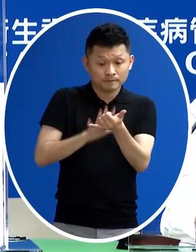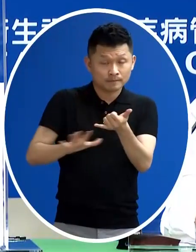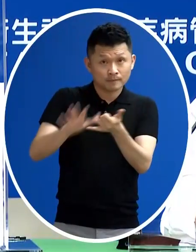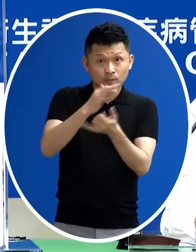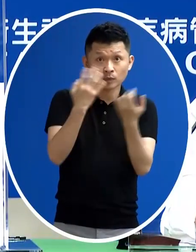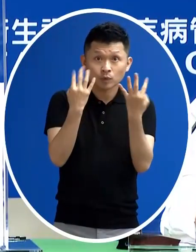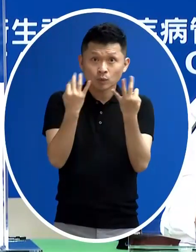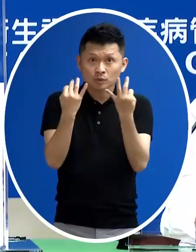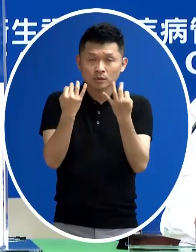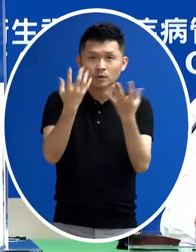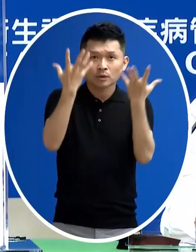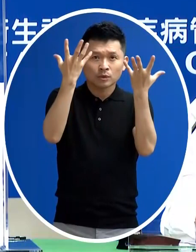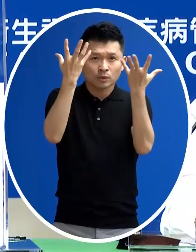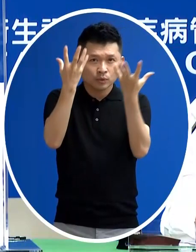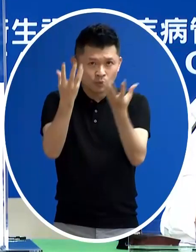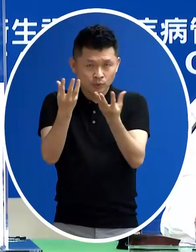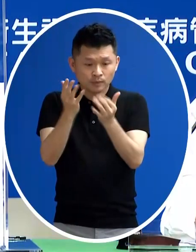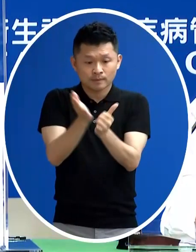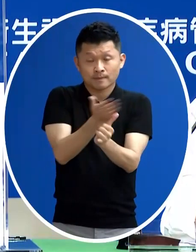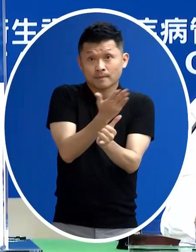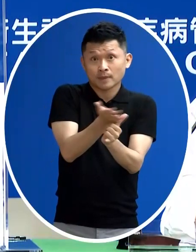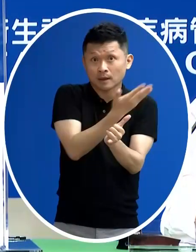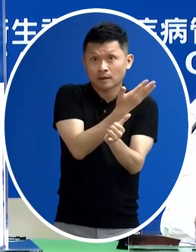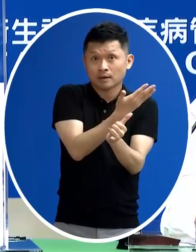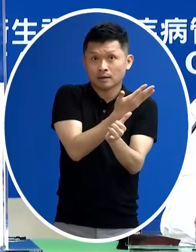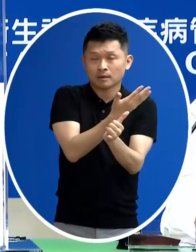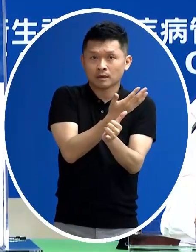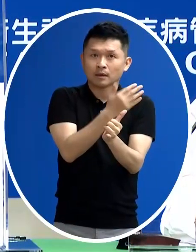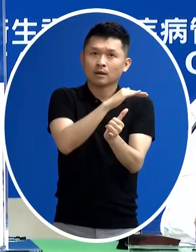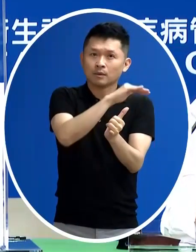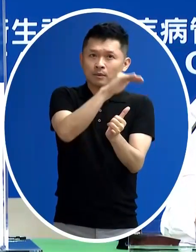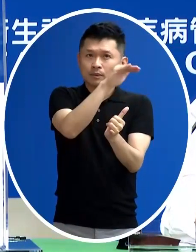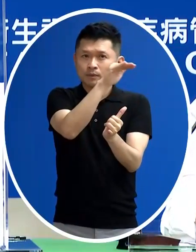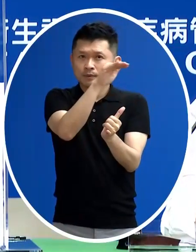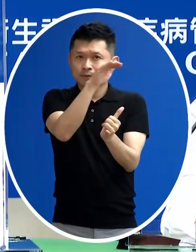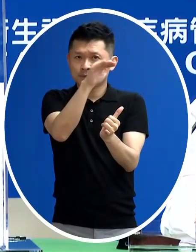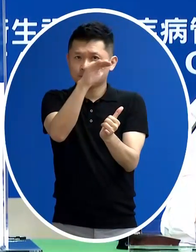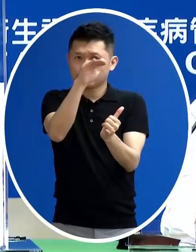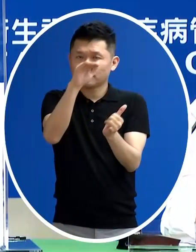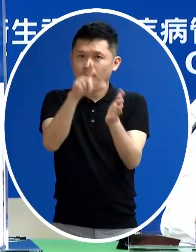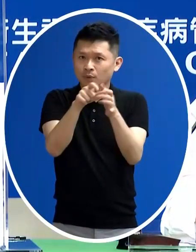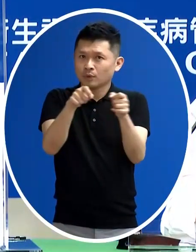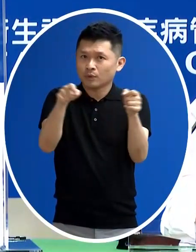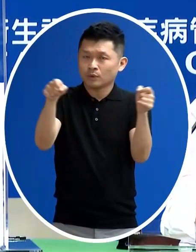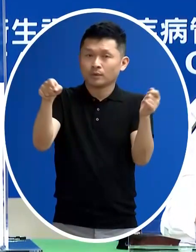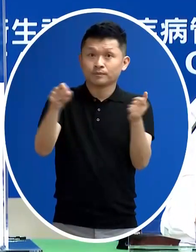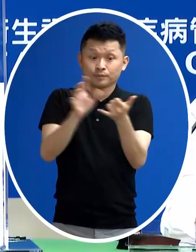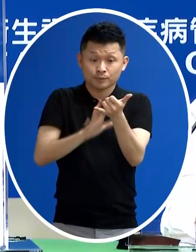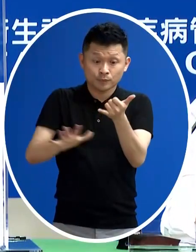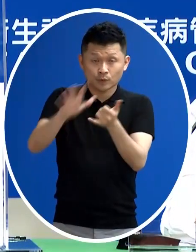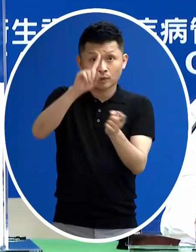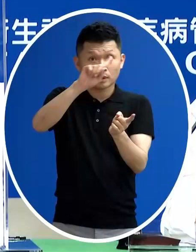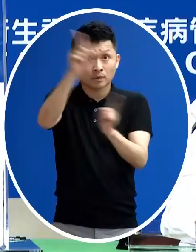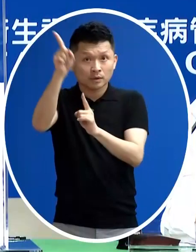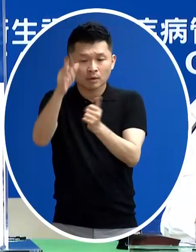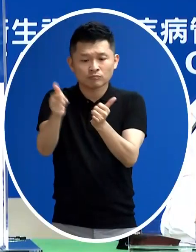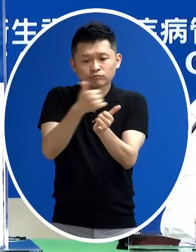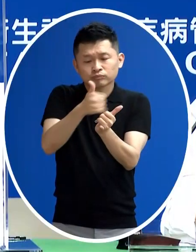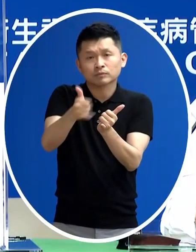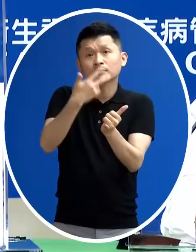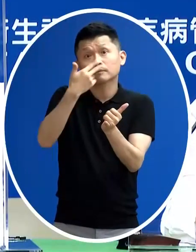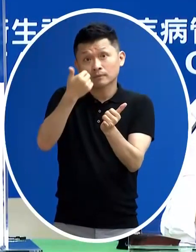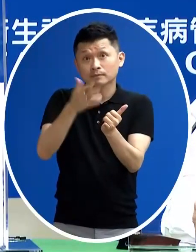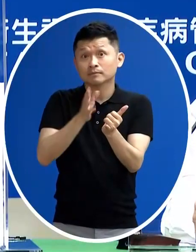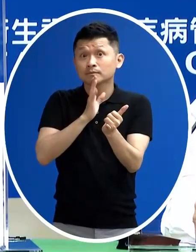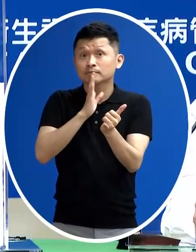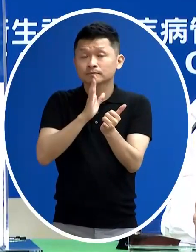大致数目稍微缓降，那北部已经大致上都比较平稳一段时间。好，那全国一日的生活圈，我相